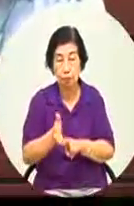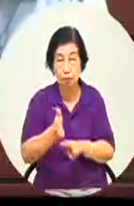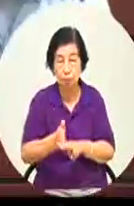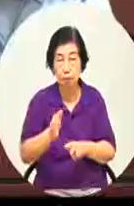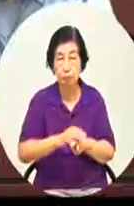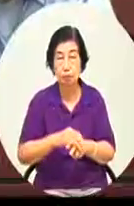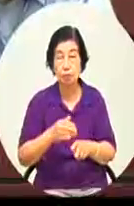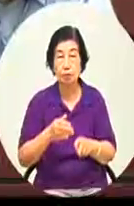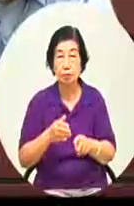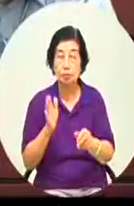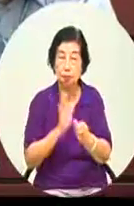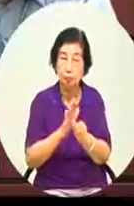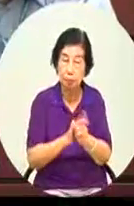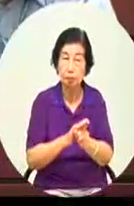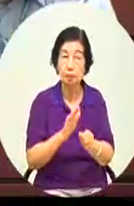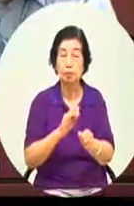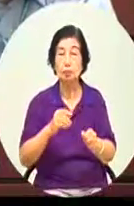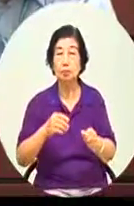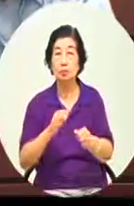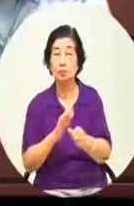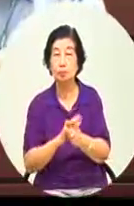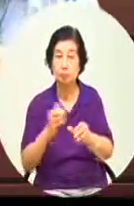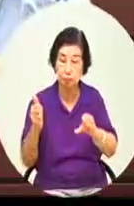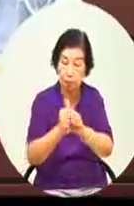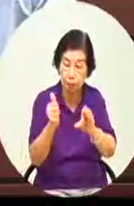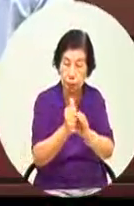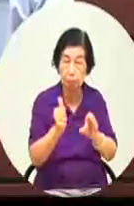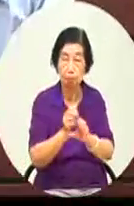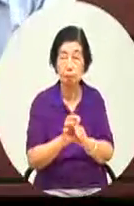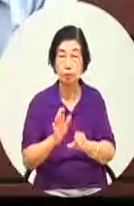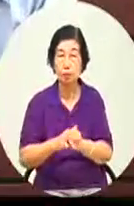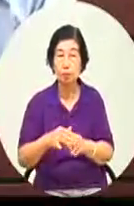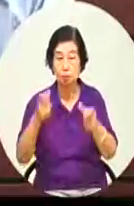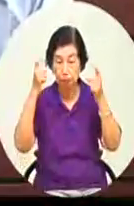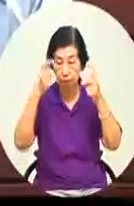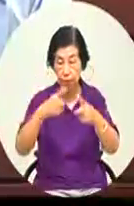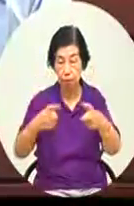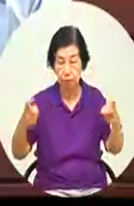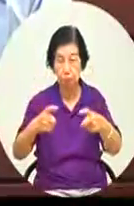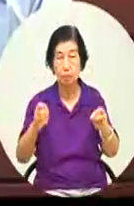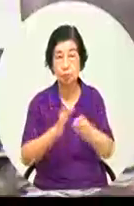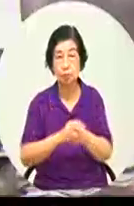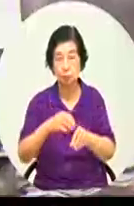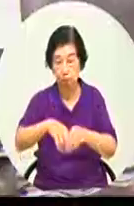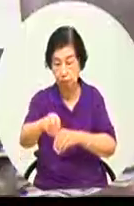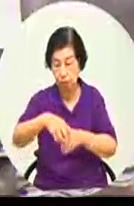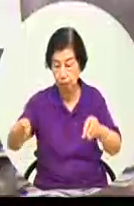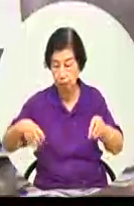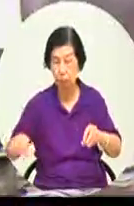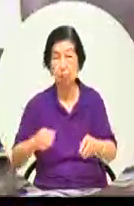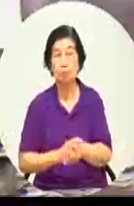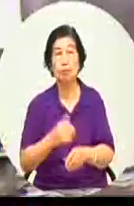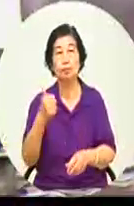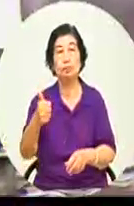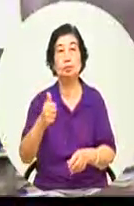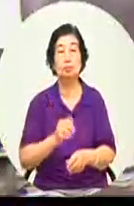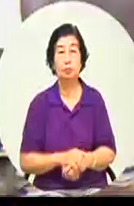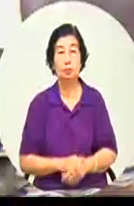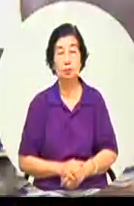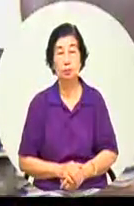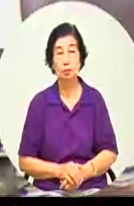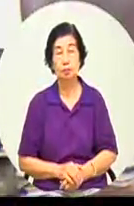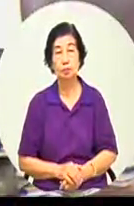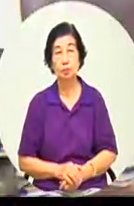那让整个城市在整个道路使用上面能够有更好的分配。 好，那个给黄议员两分